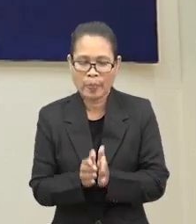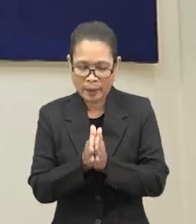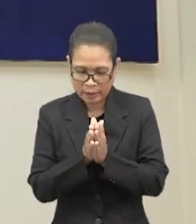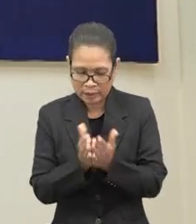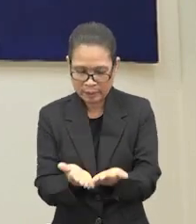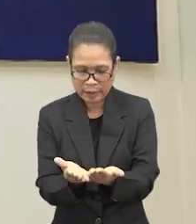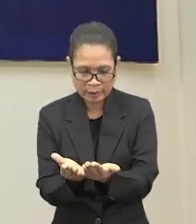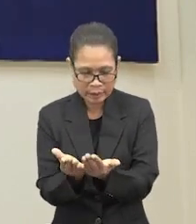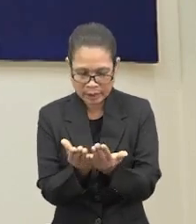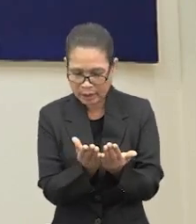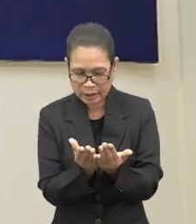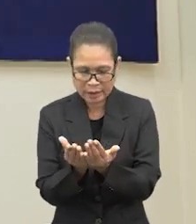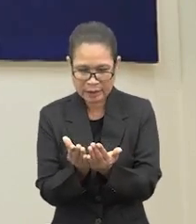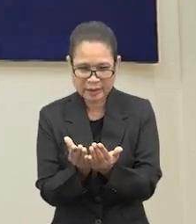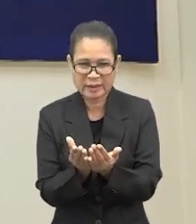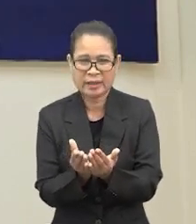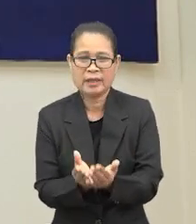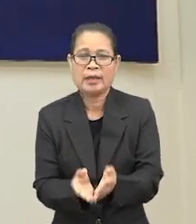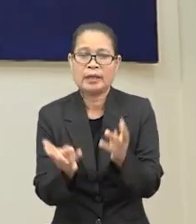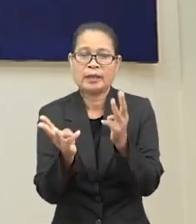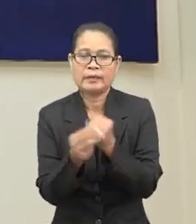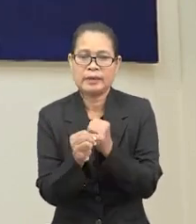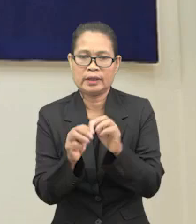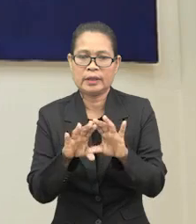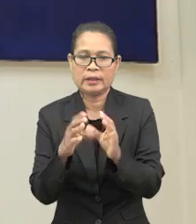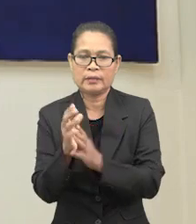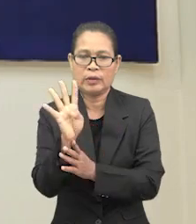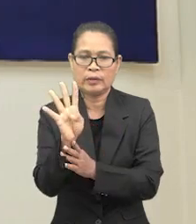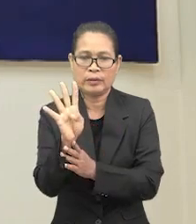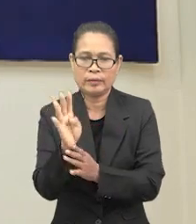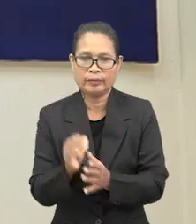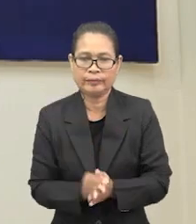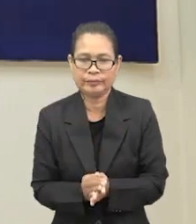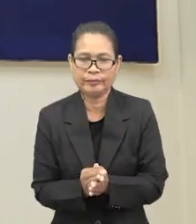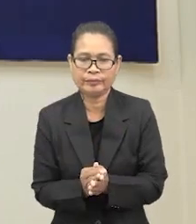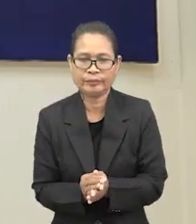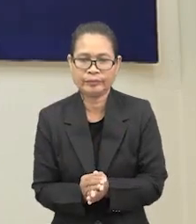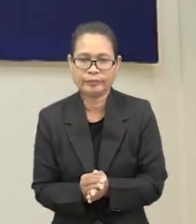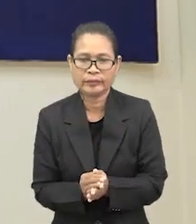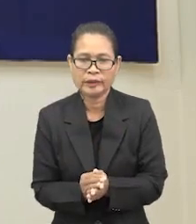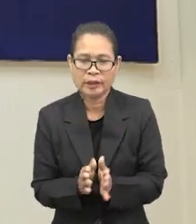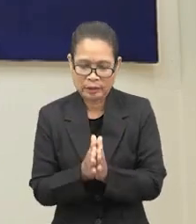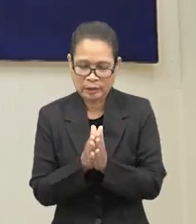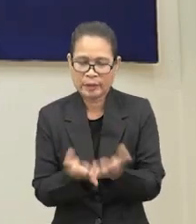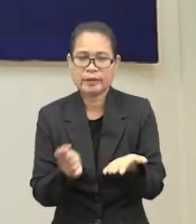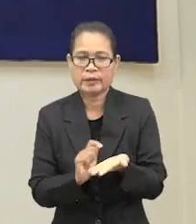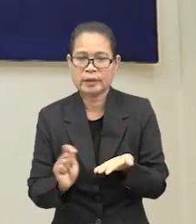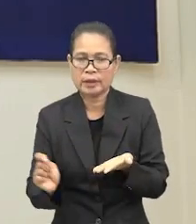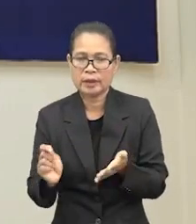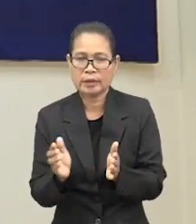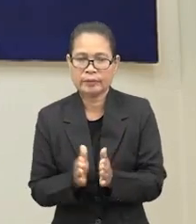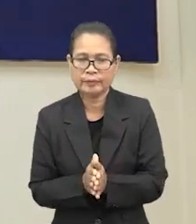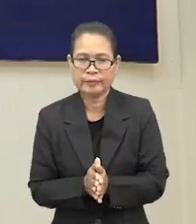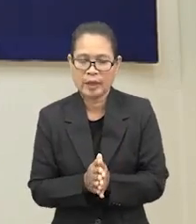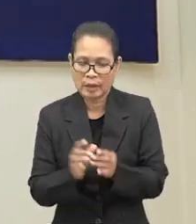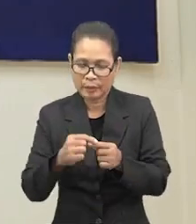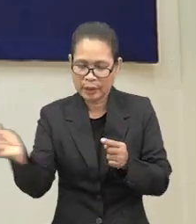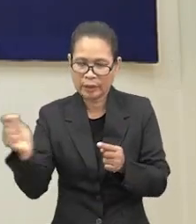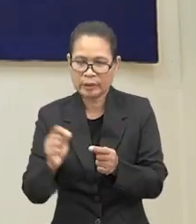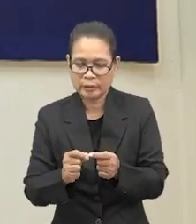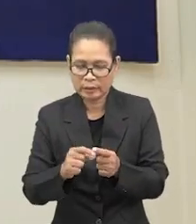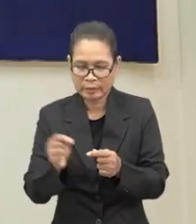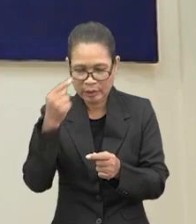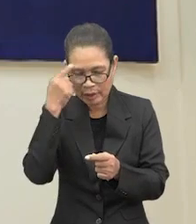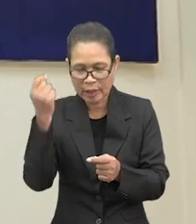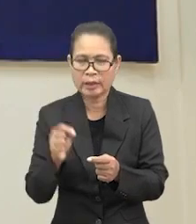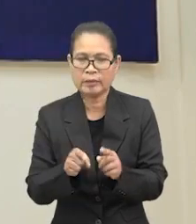siêu phơ bụng cân đất vi chìa thân nạc tị bốn chá siêu phơ sạc xế bếch mạc